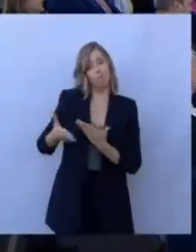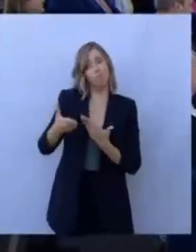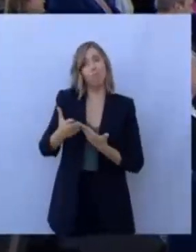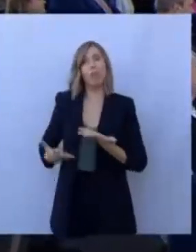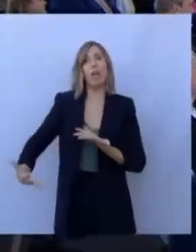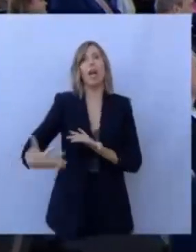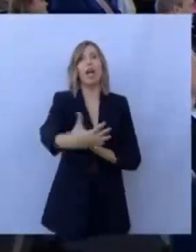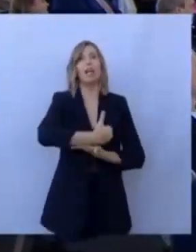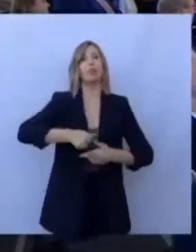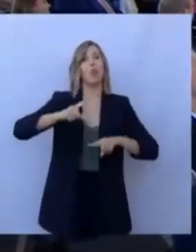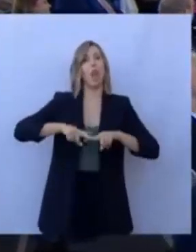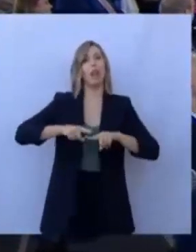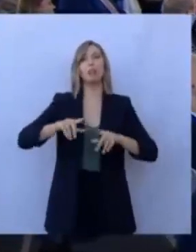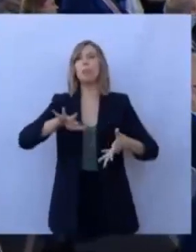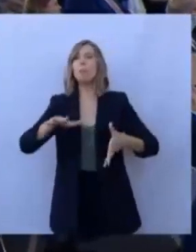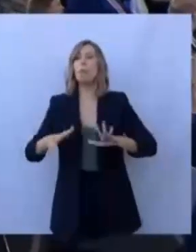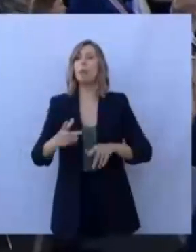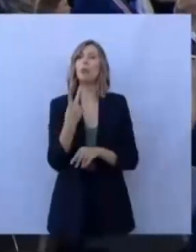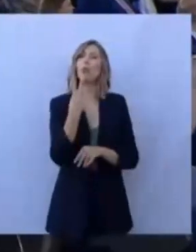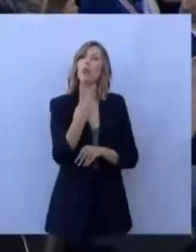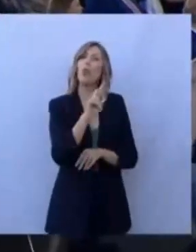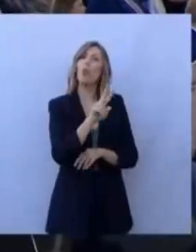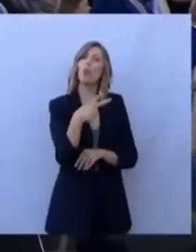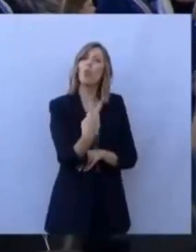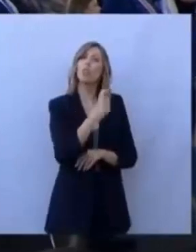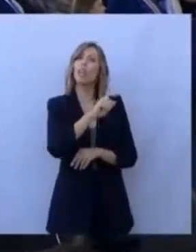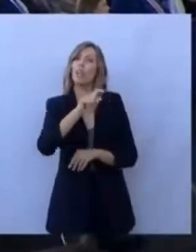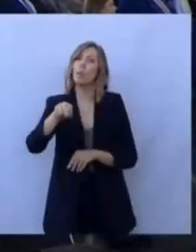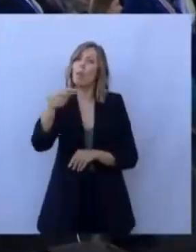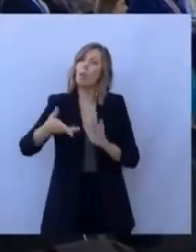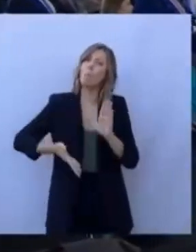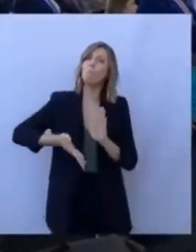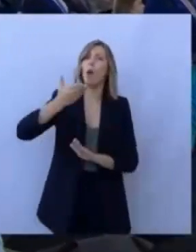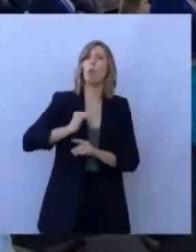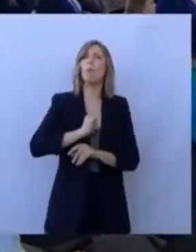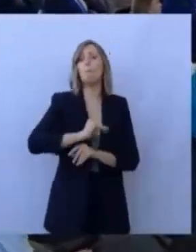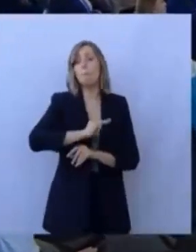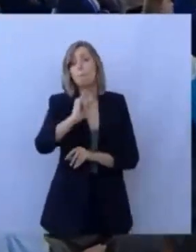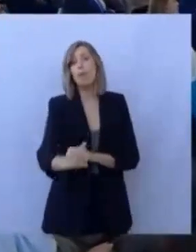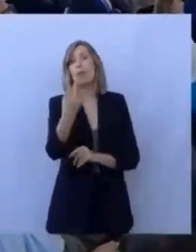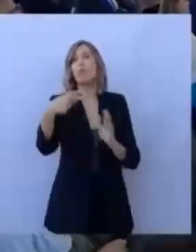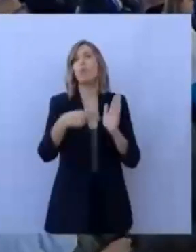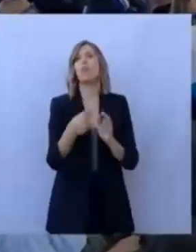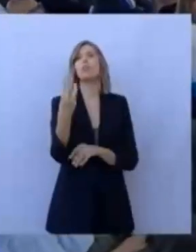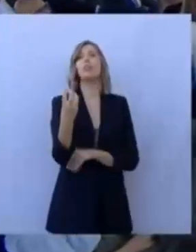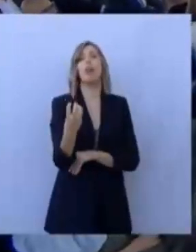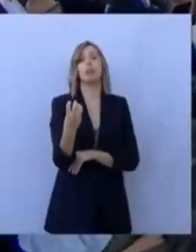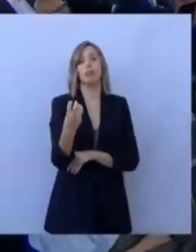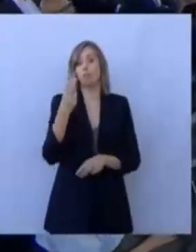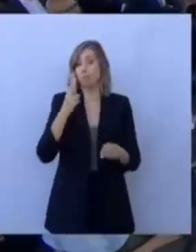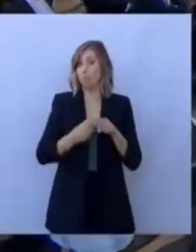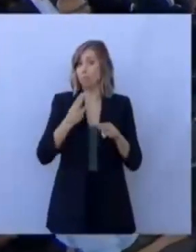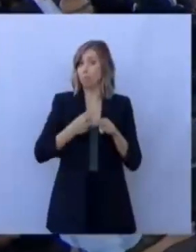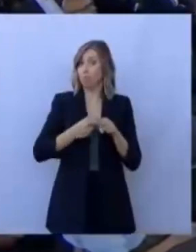ΑΝΤΕΡ, παραπάνω από 2 δισεκατομμύρια ευρώ έως το 2030 και το σημαντικότερο να δημιουργήσει κοντά στις